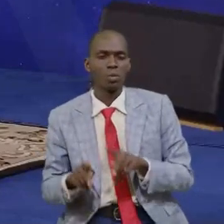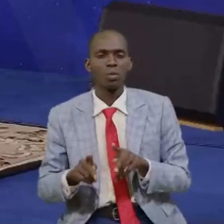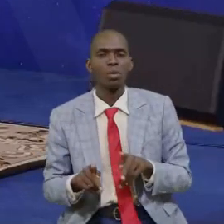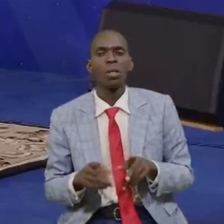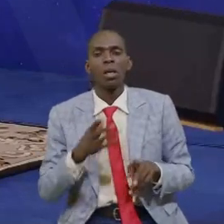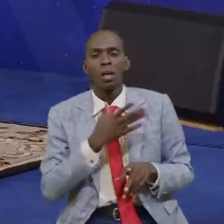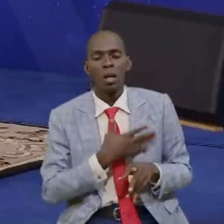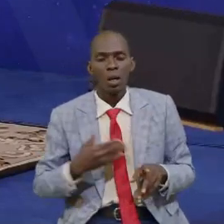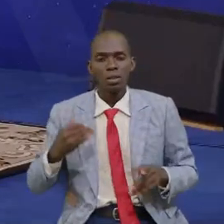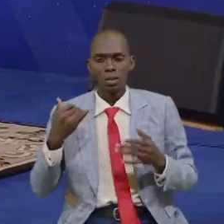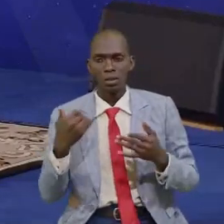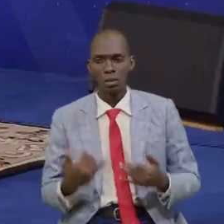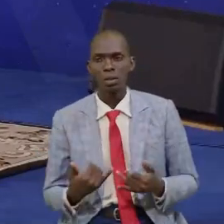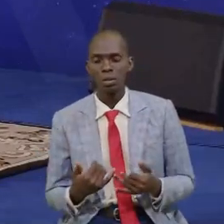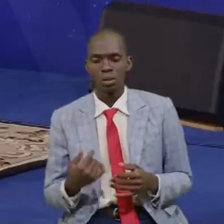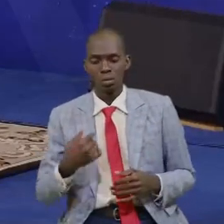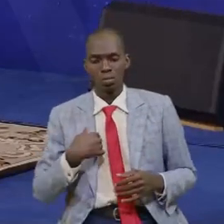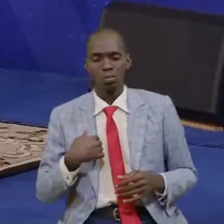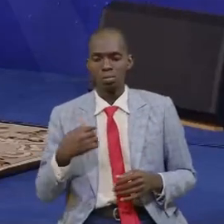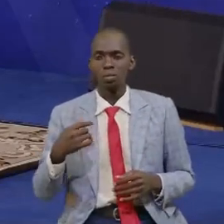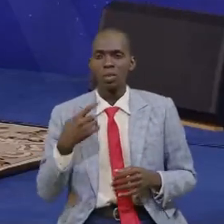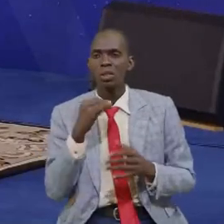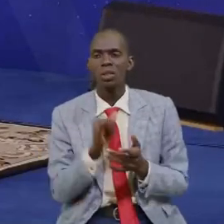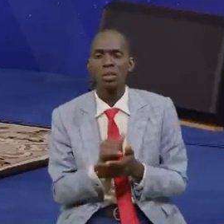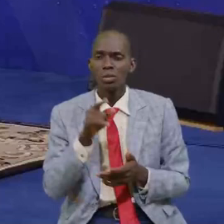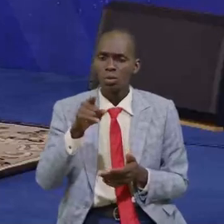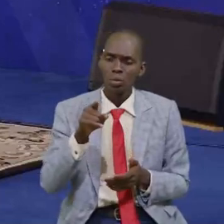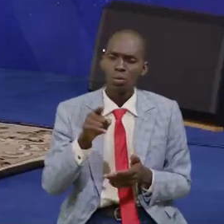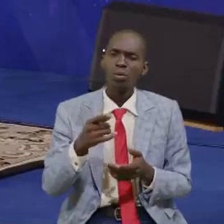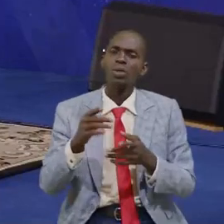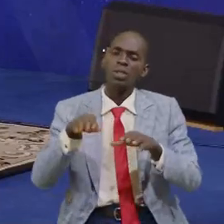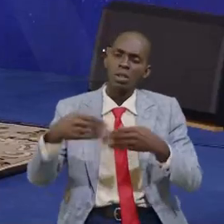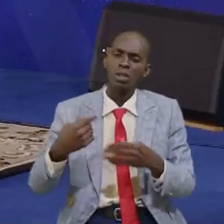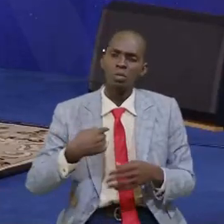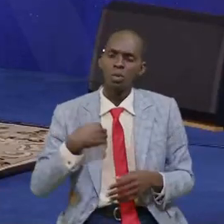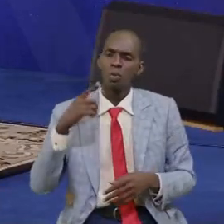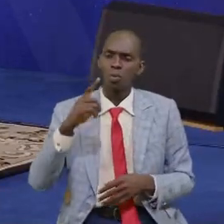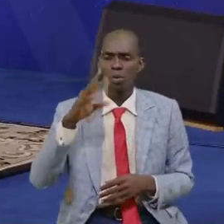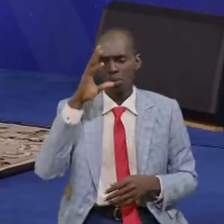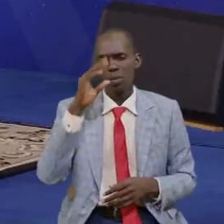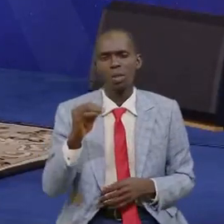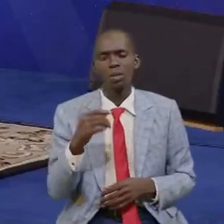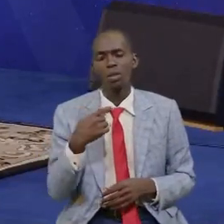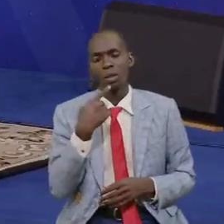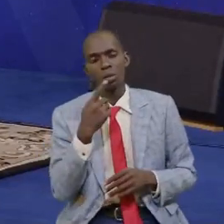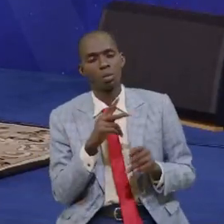disciple de Saül, moi je suis le géant, je viens, donnez-moi un homme. D'accord, on va te donner un homme.